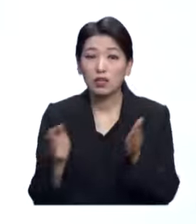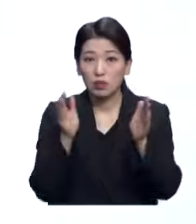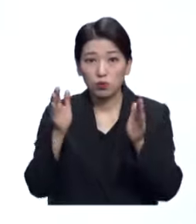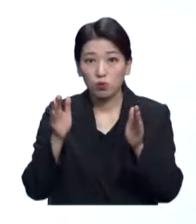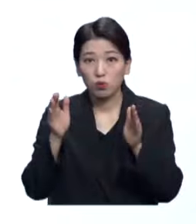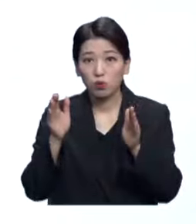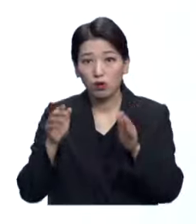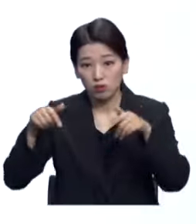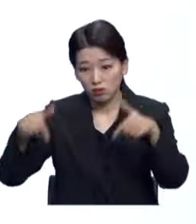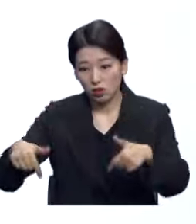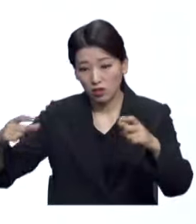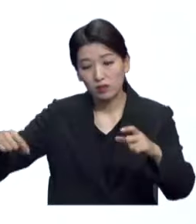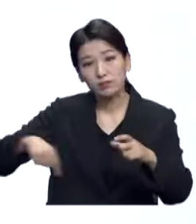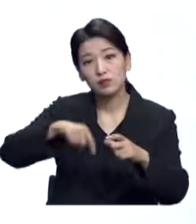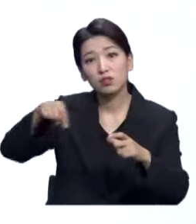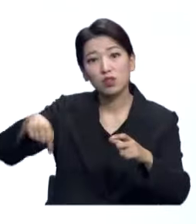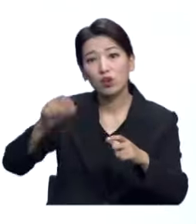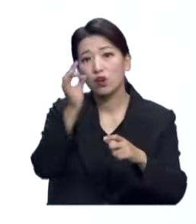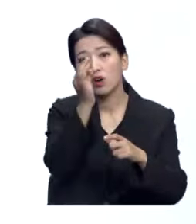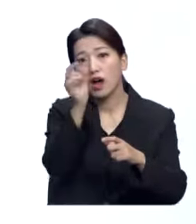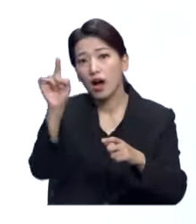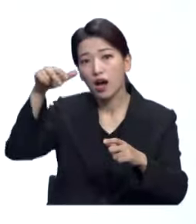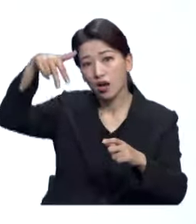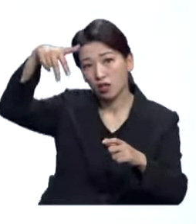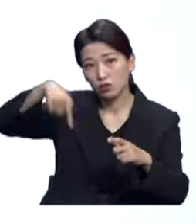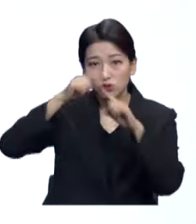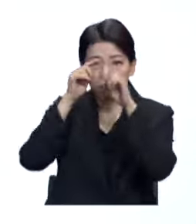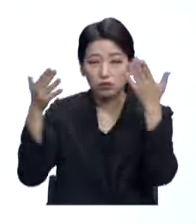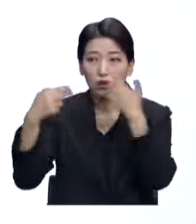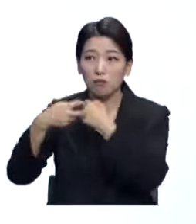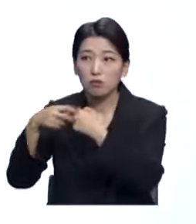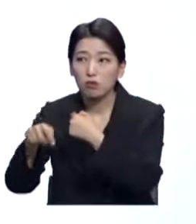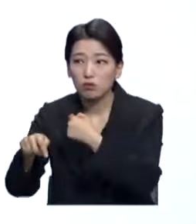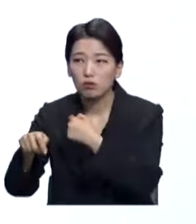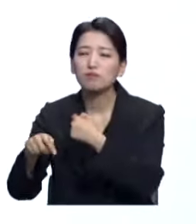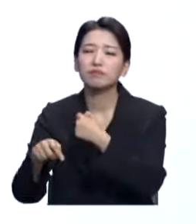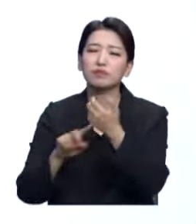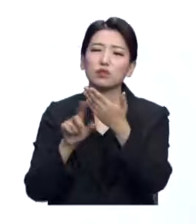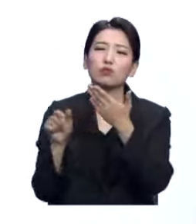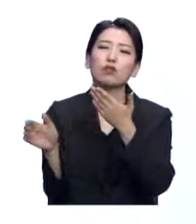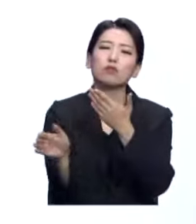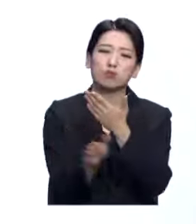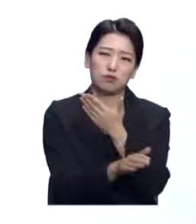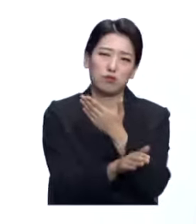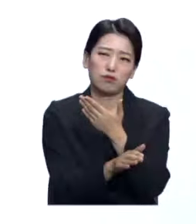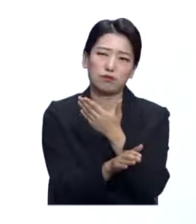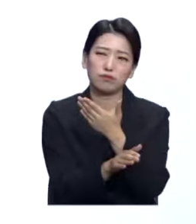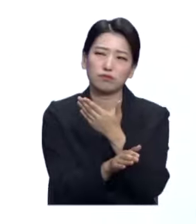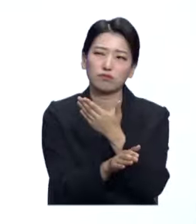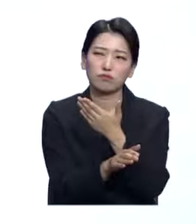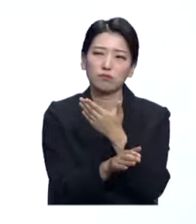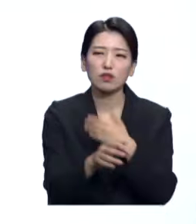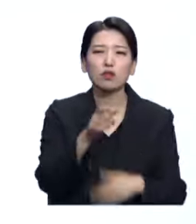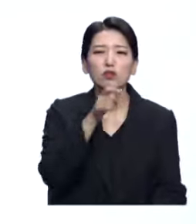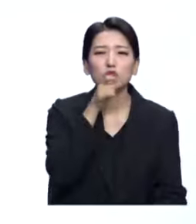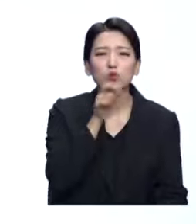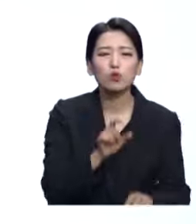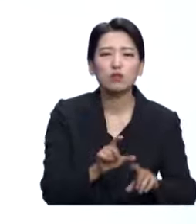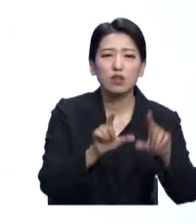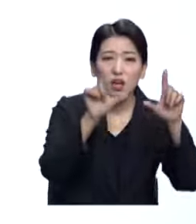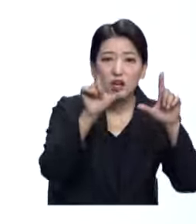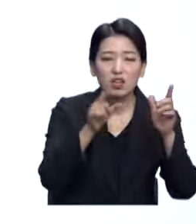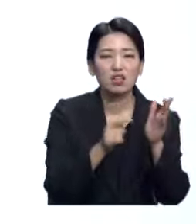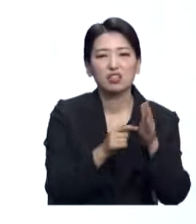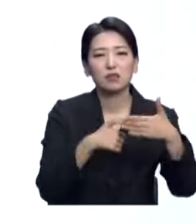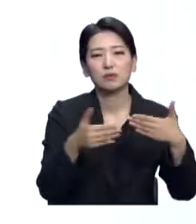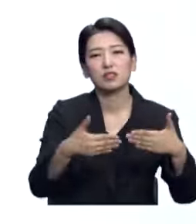아주대병원도 뭐라고 하느냐. 9월부터 매주 토요일 소아 응급실 운영을 전면 중단하고 수요일엔 응급실 전체